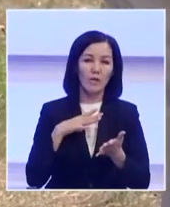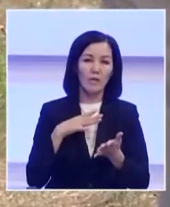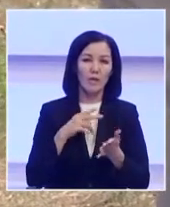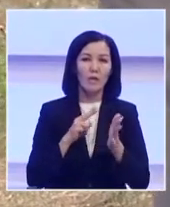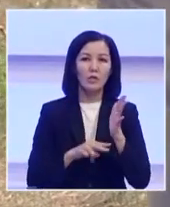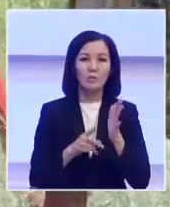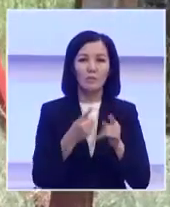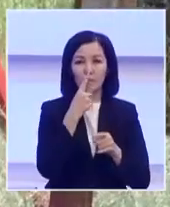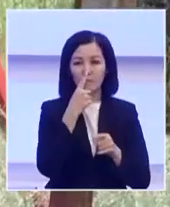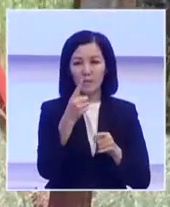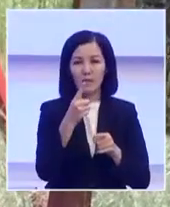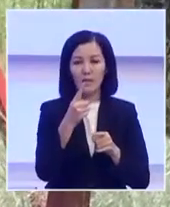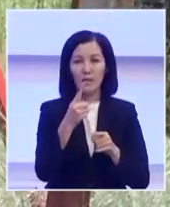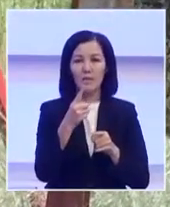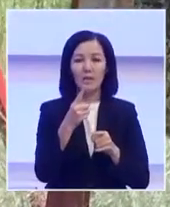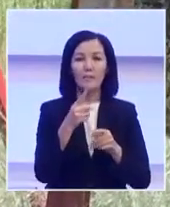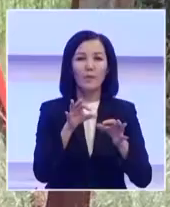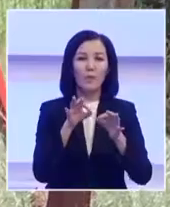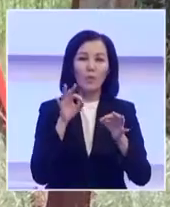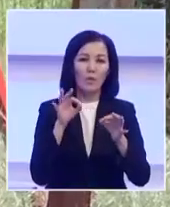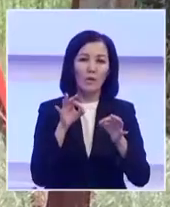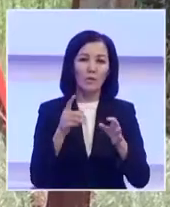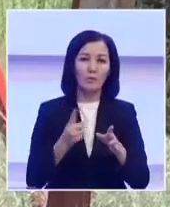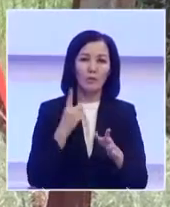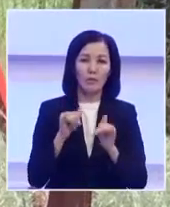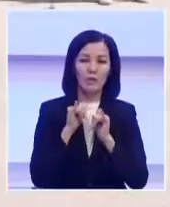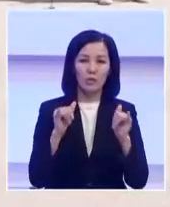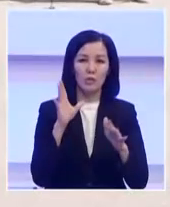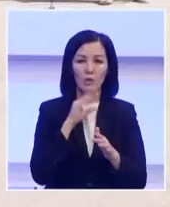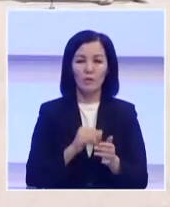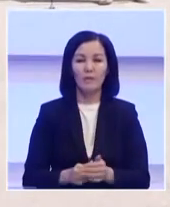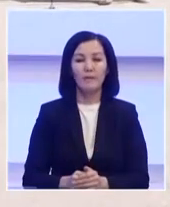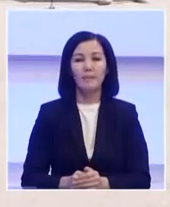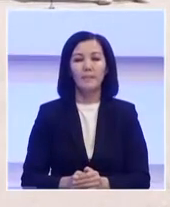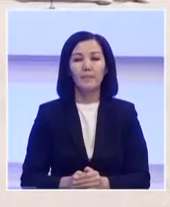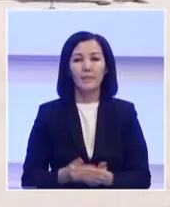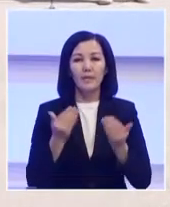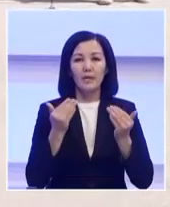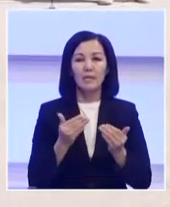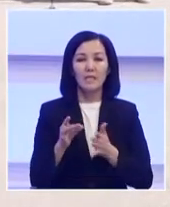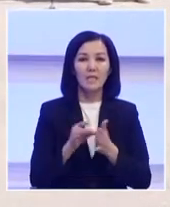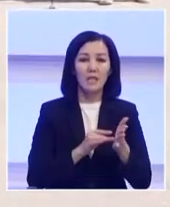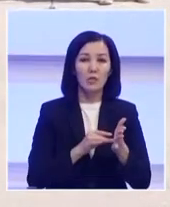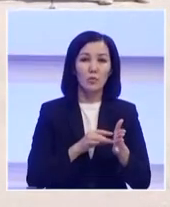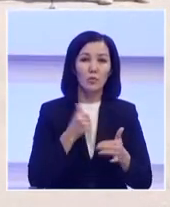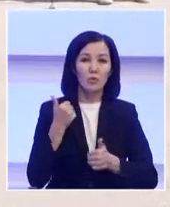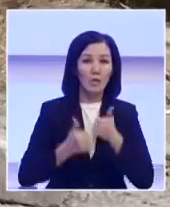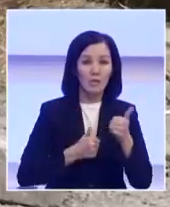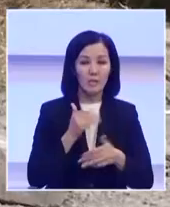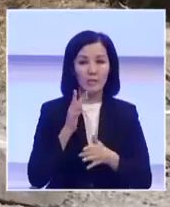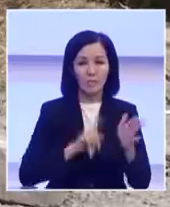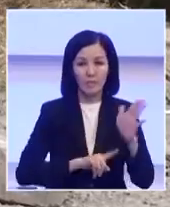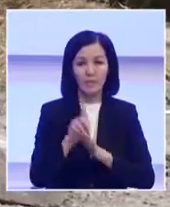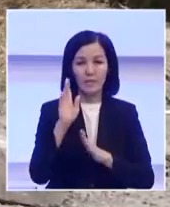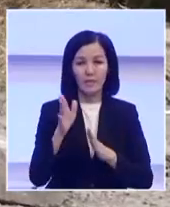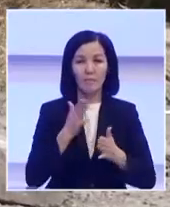метр қашықтықта орналасқан нысанаға оқ атып, шеберлігін шыңдау үстінде. Егер де қазір аяқ астынан чемпион Қазақстан болатын десе,